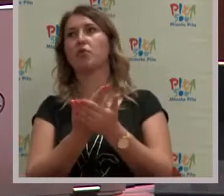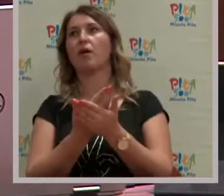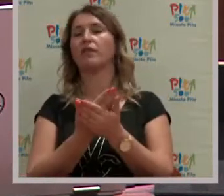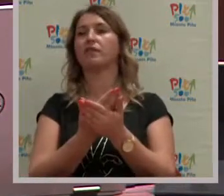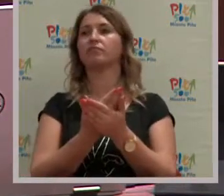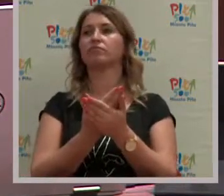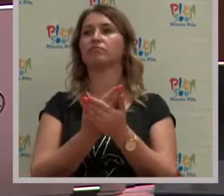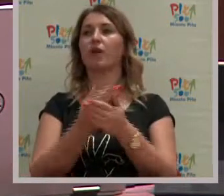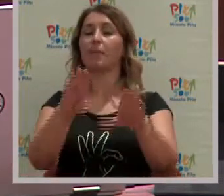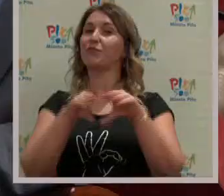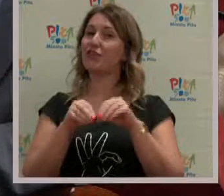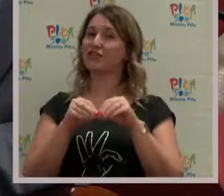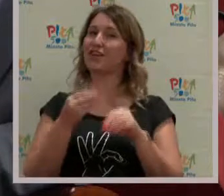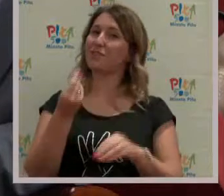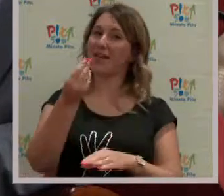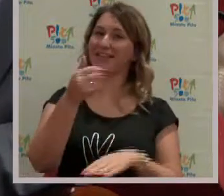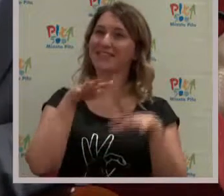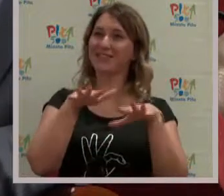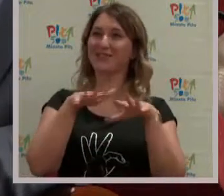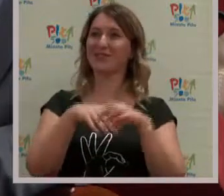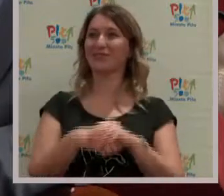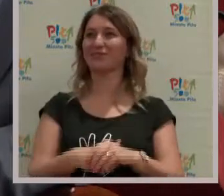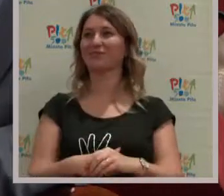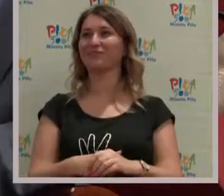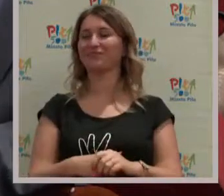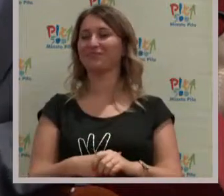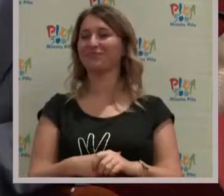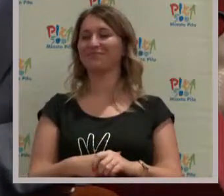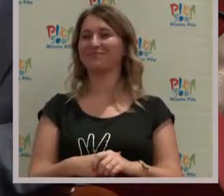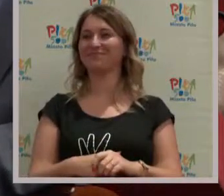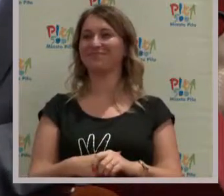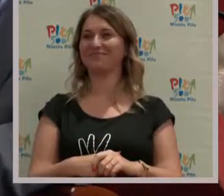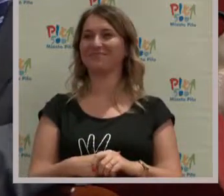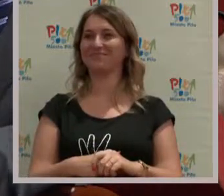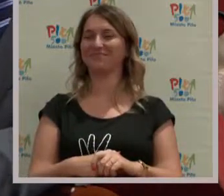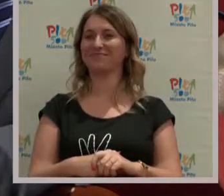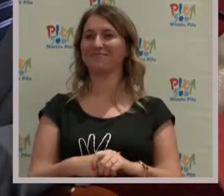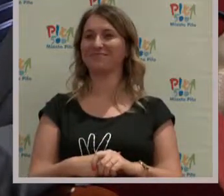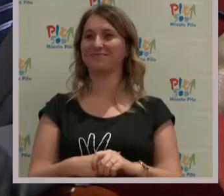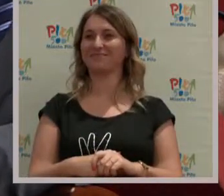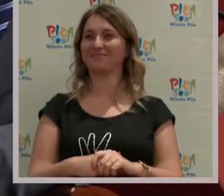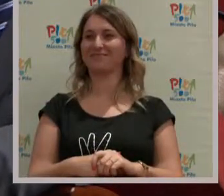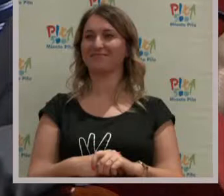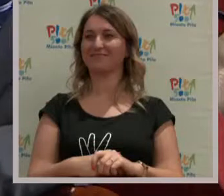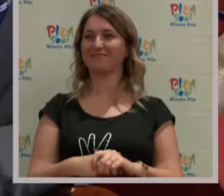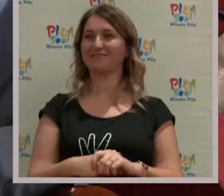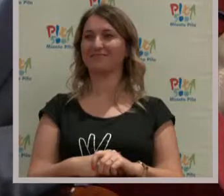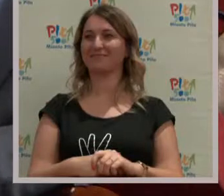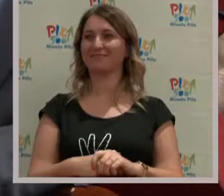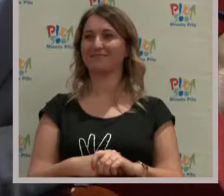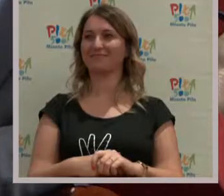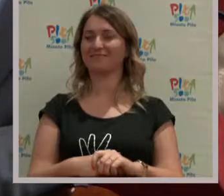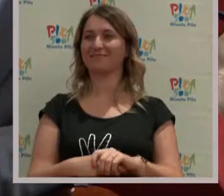dużej porcji pieniędzy obojętnie od kogo tak naprawdę oczywiście pół żartem pół serio w